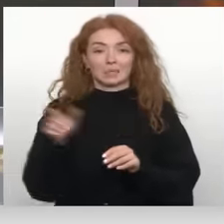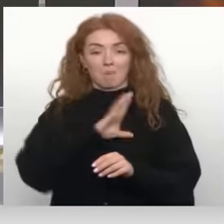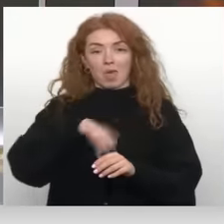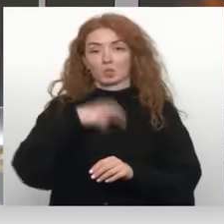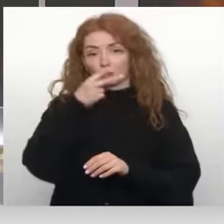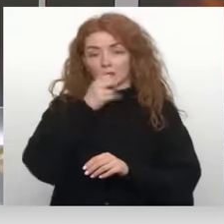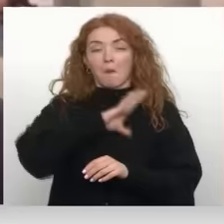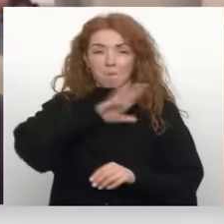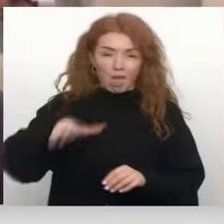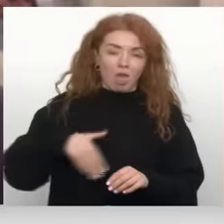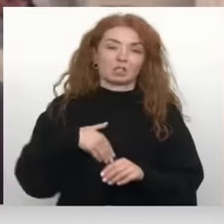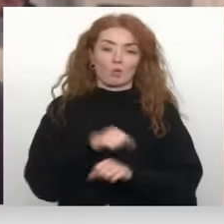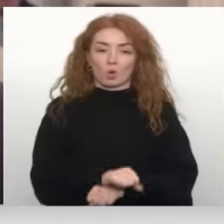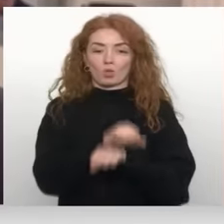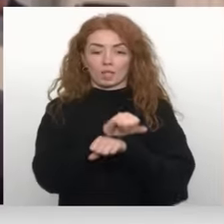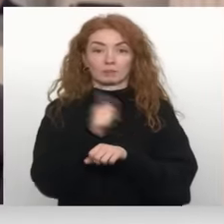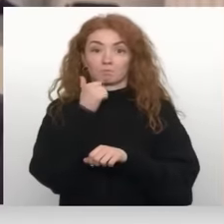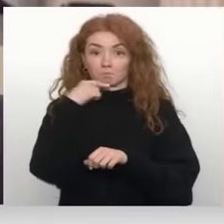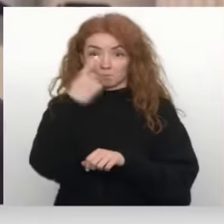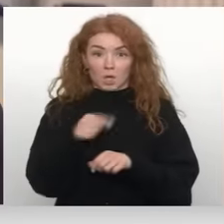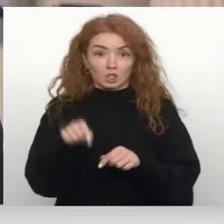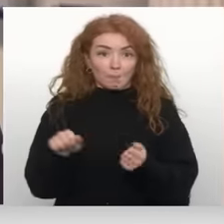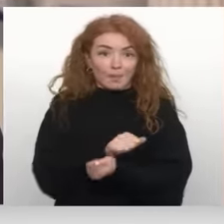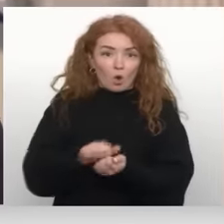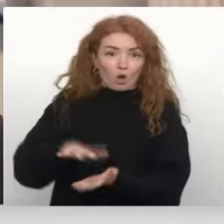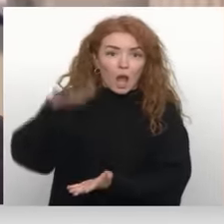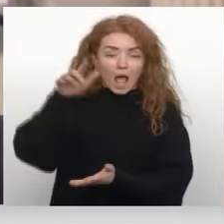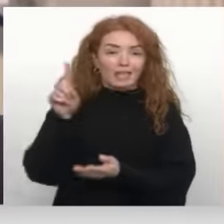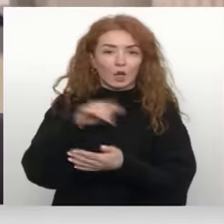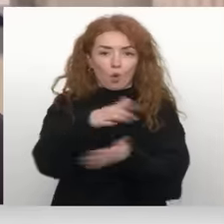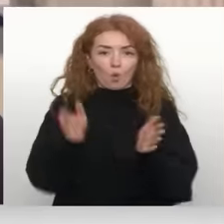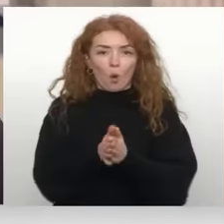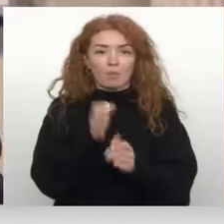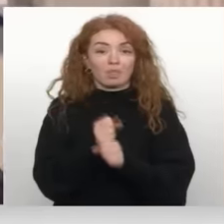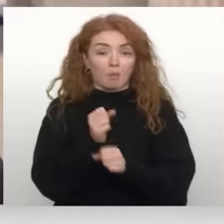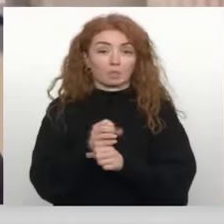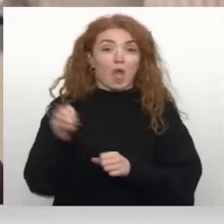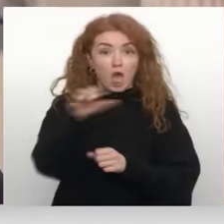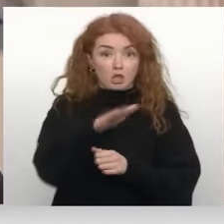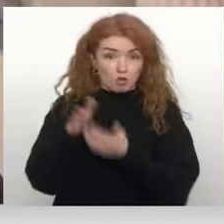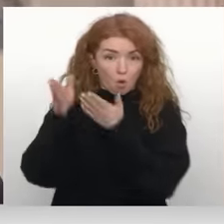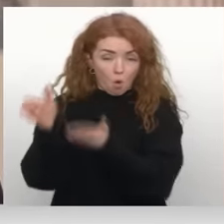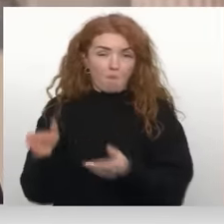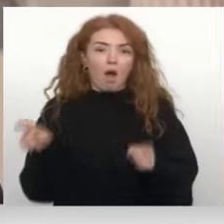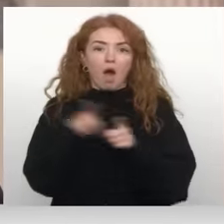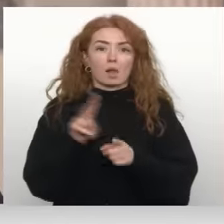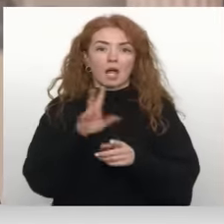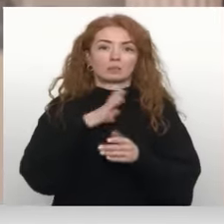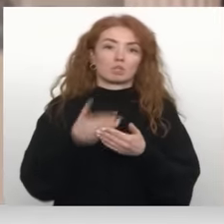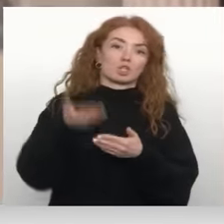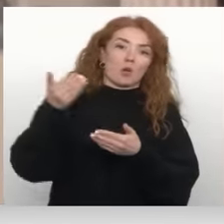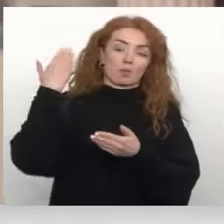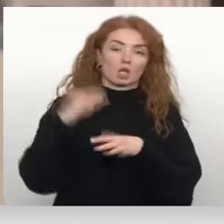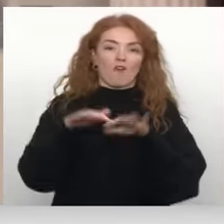protestiem. Šī birokrātija ir kopdarbs gan Eiropa, gan tie, kas bija pie varas, tagad šie plāni